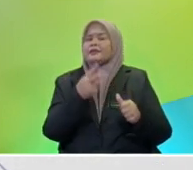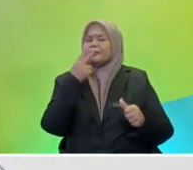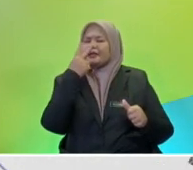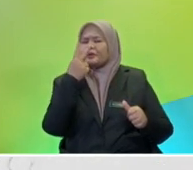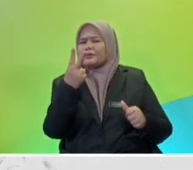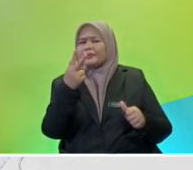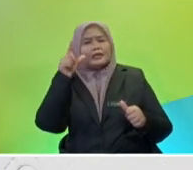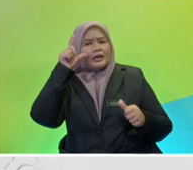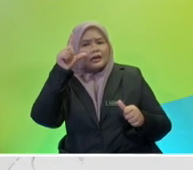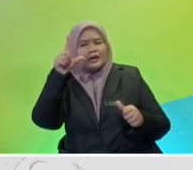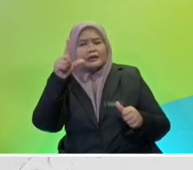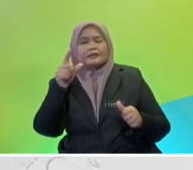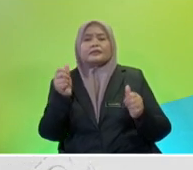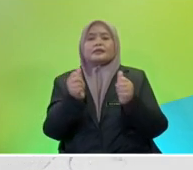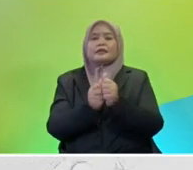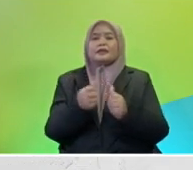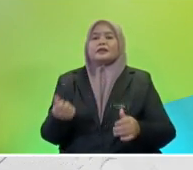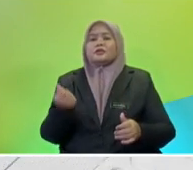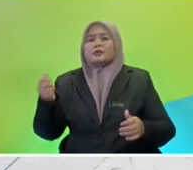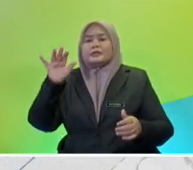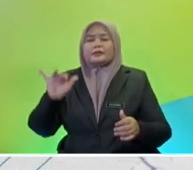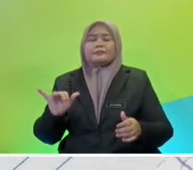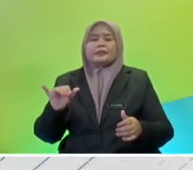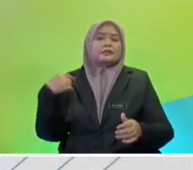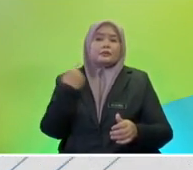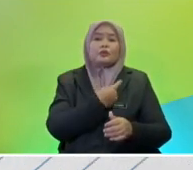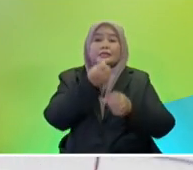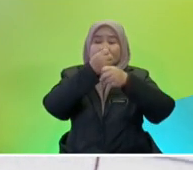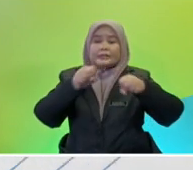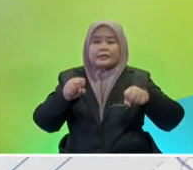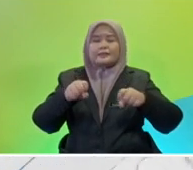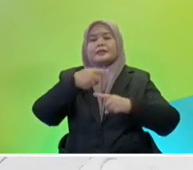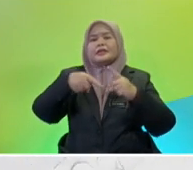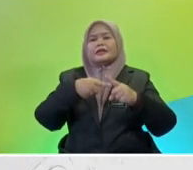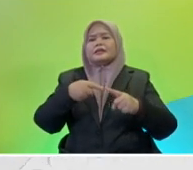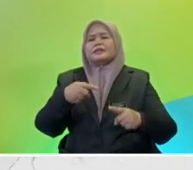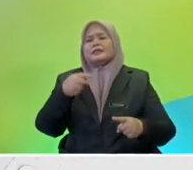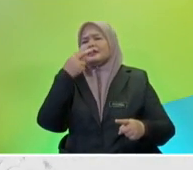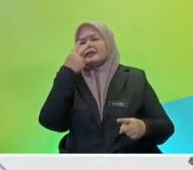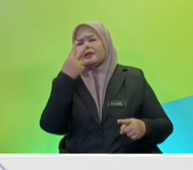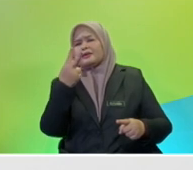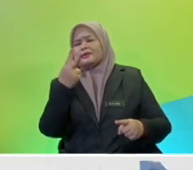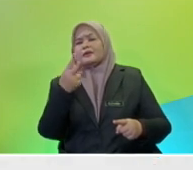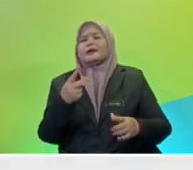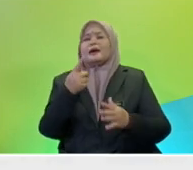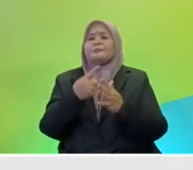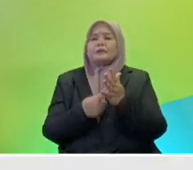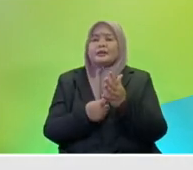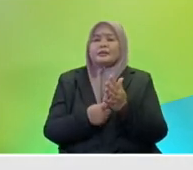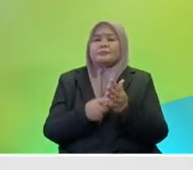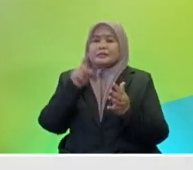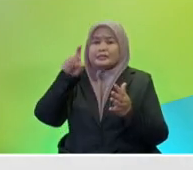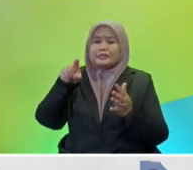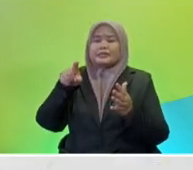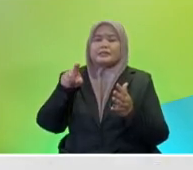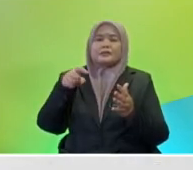dengan instrumen yang kita perlu sediakan Bila kita melakukan pemberhatian apakah indikator-indikator yang ingin